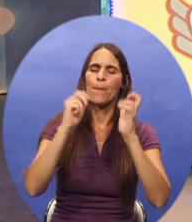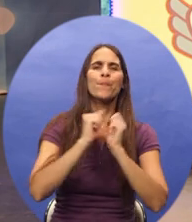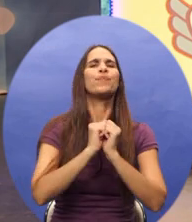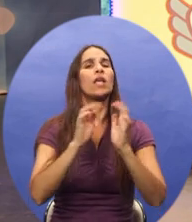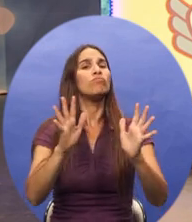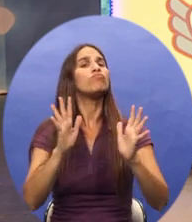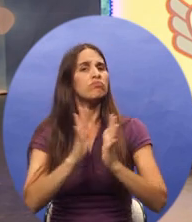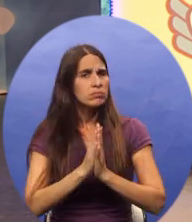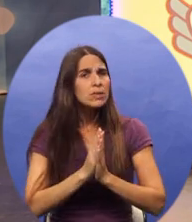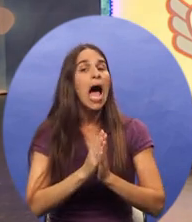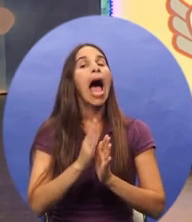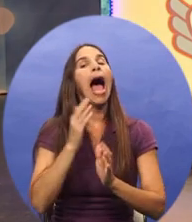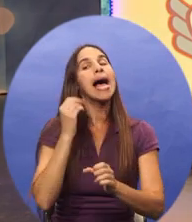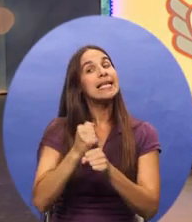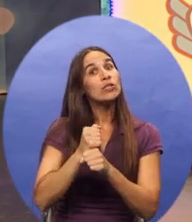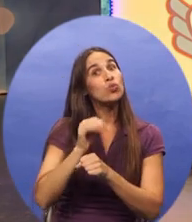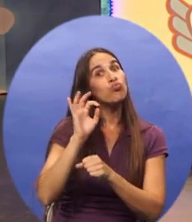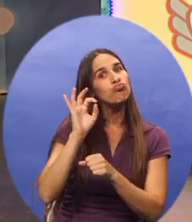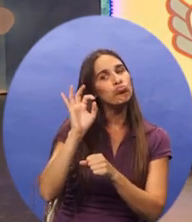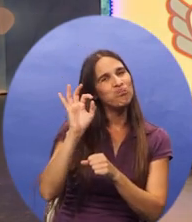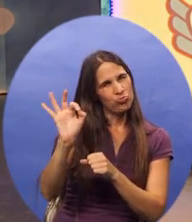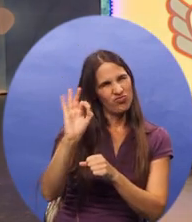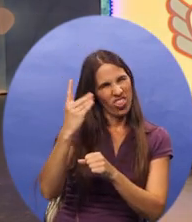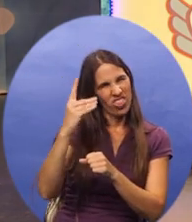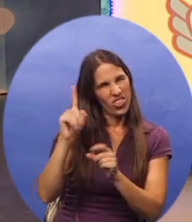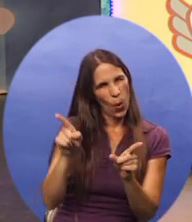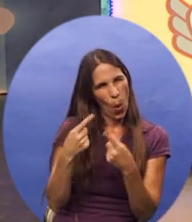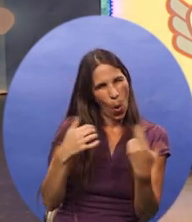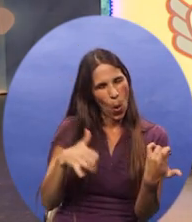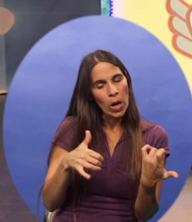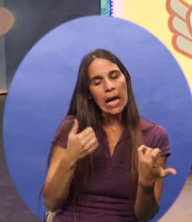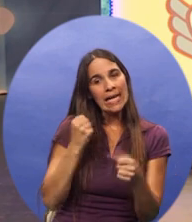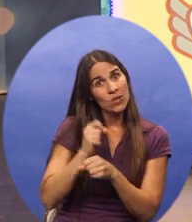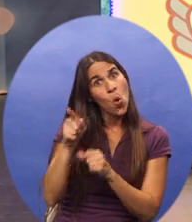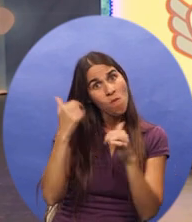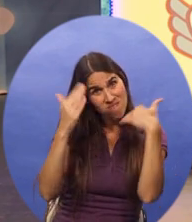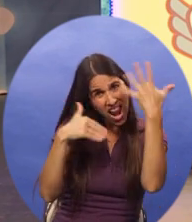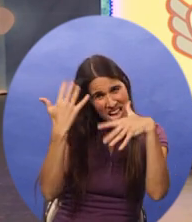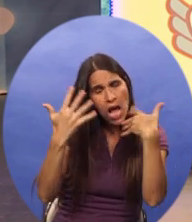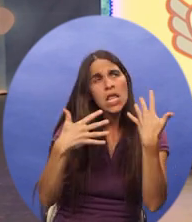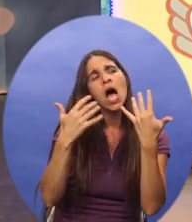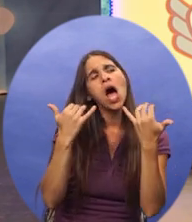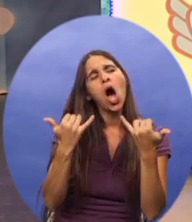אני אפשר. עשינו לדרור ממש בלגן, אז